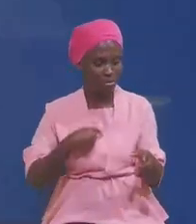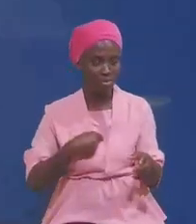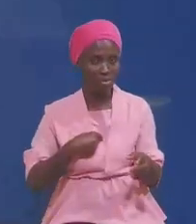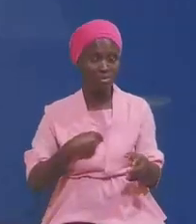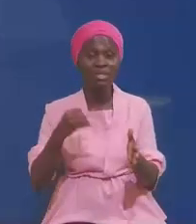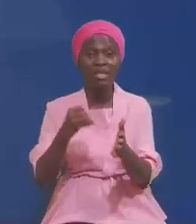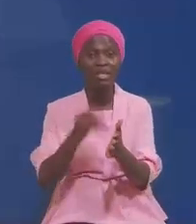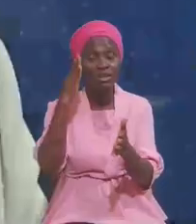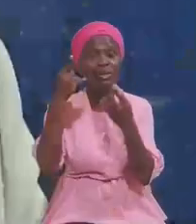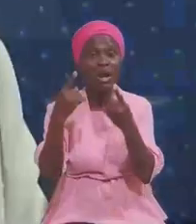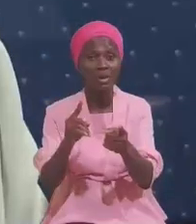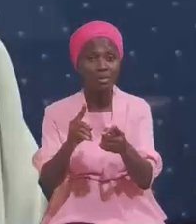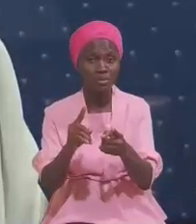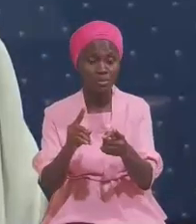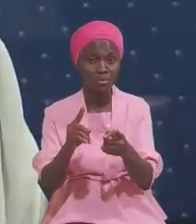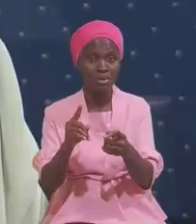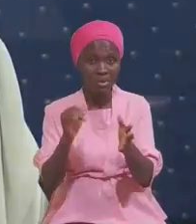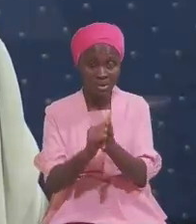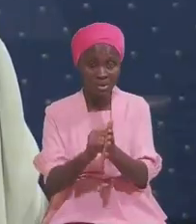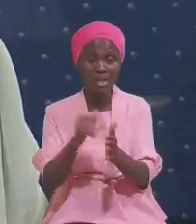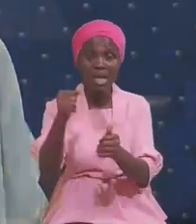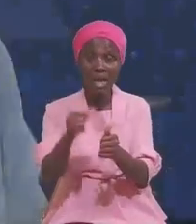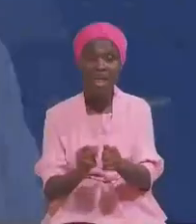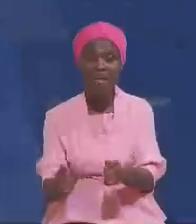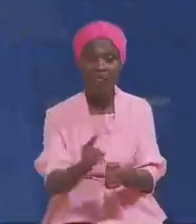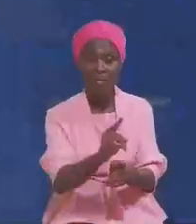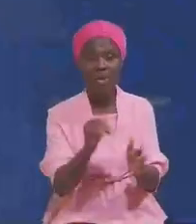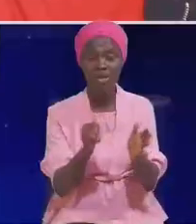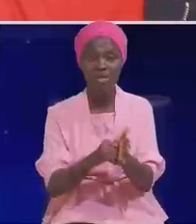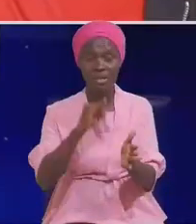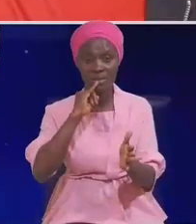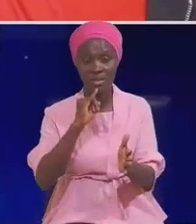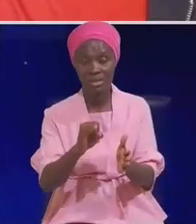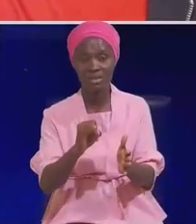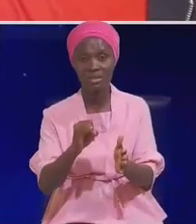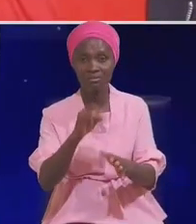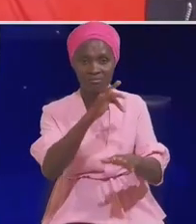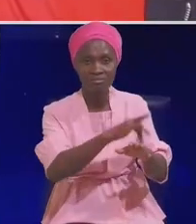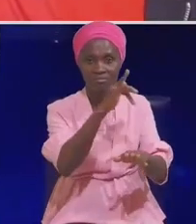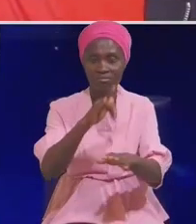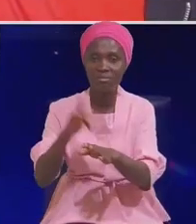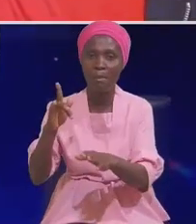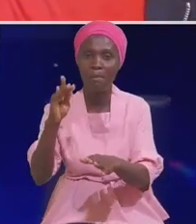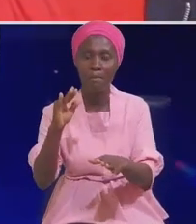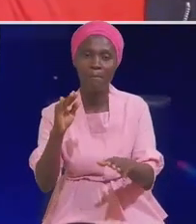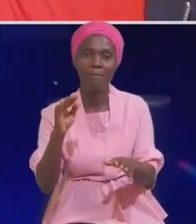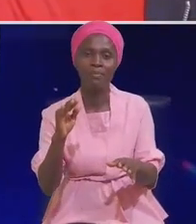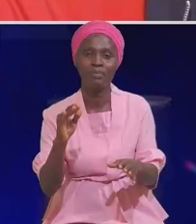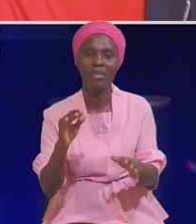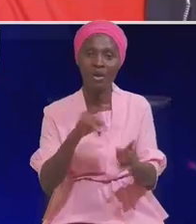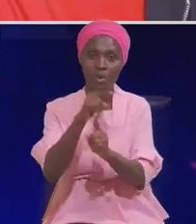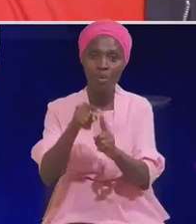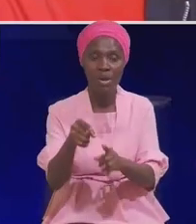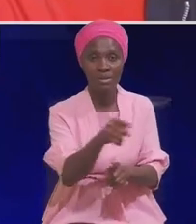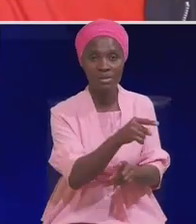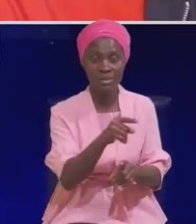Mais quiconque aura été mordu et le regardera,